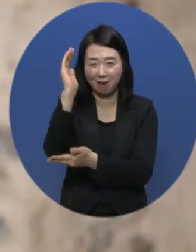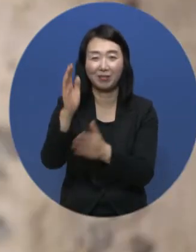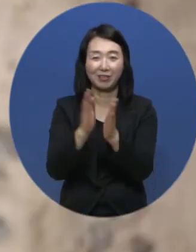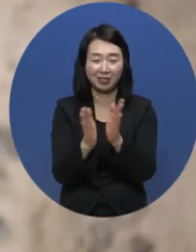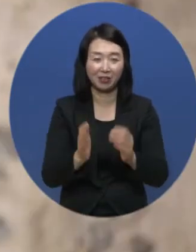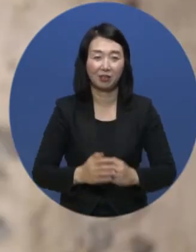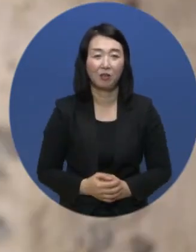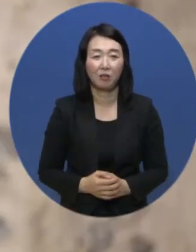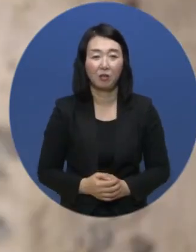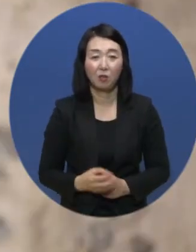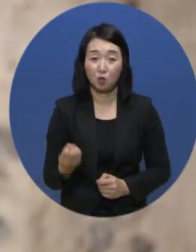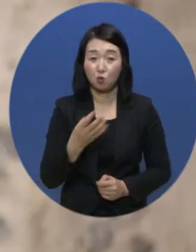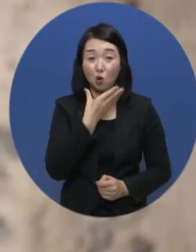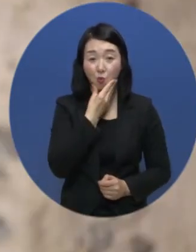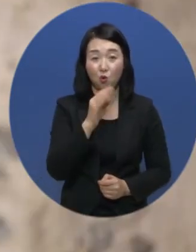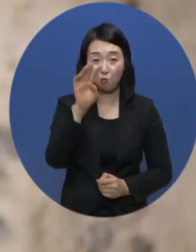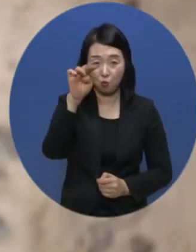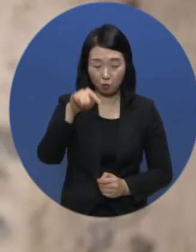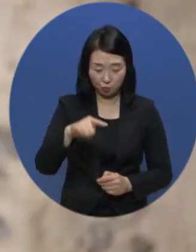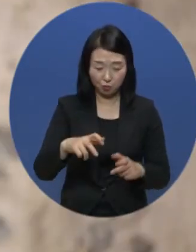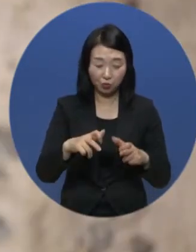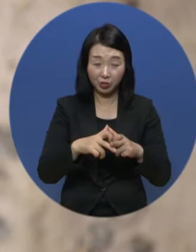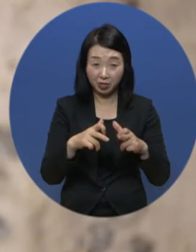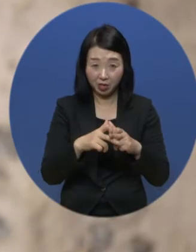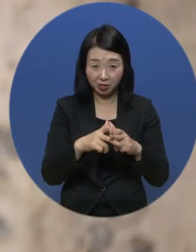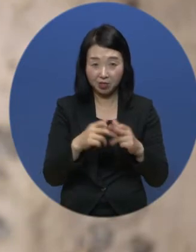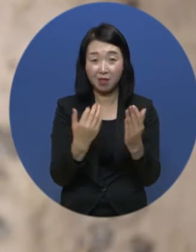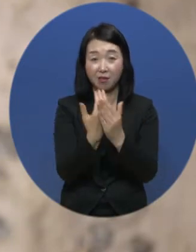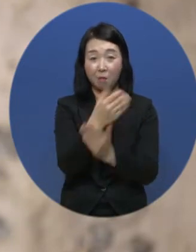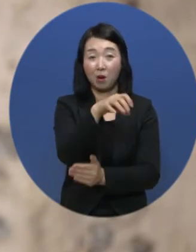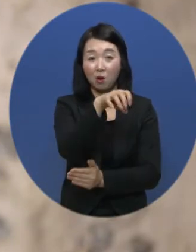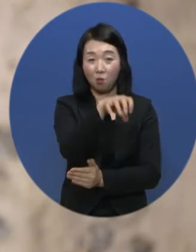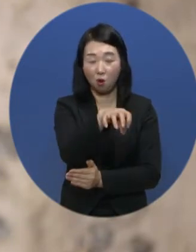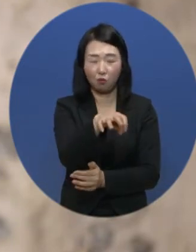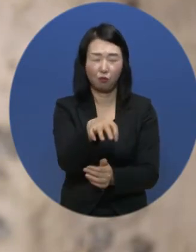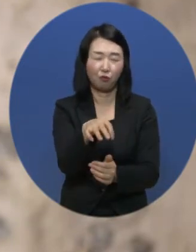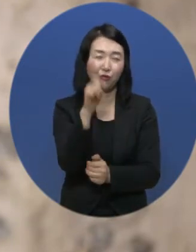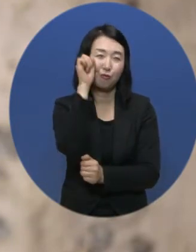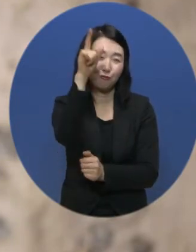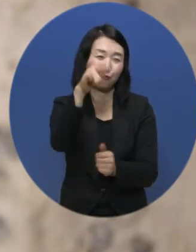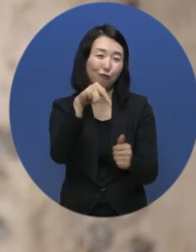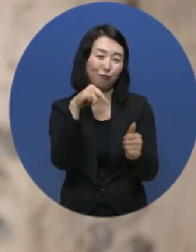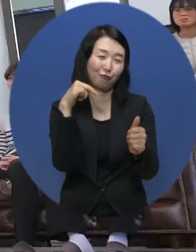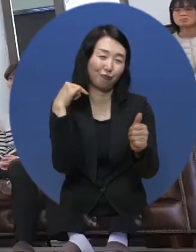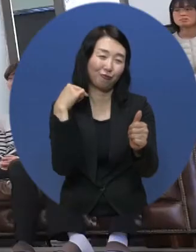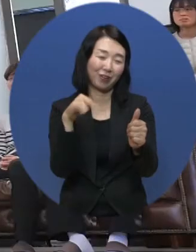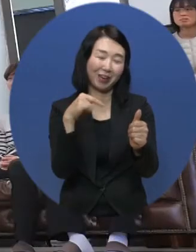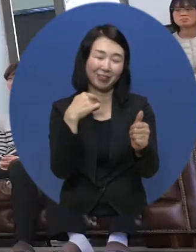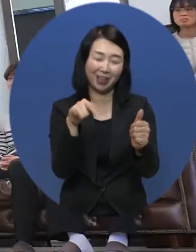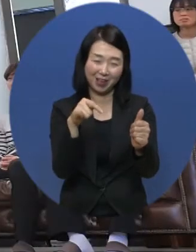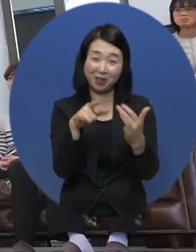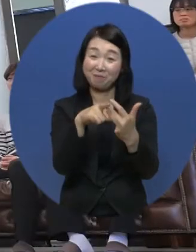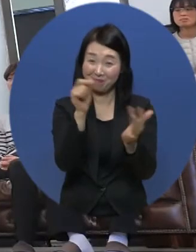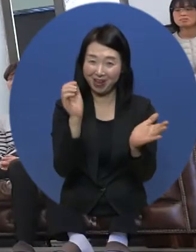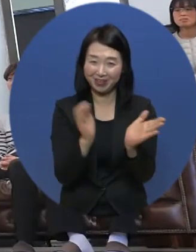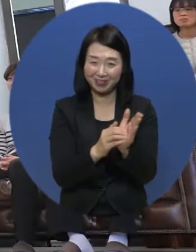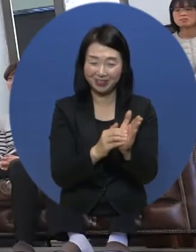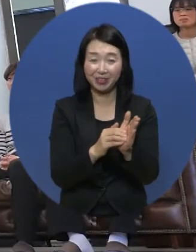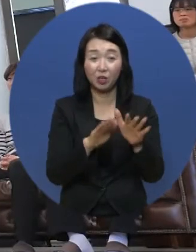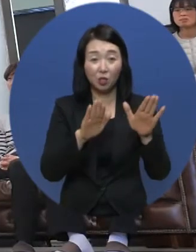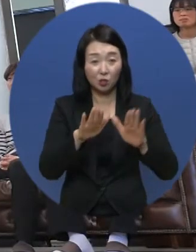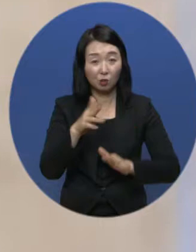또한 보건복지부 장애인개발원에서 우수한 강사로 선정되기도 했습니다. 지금도 정신장애